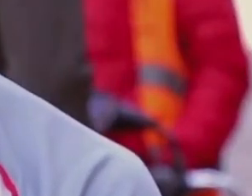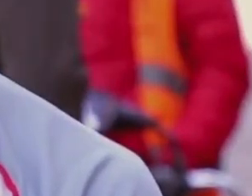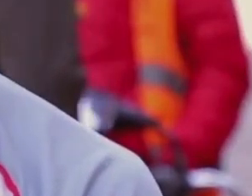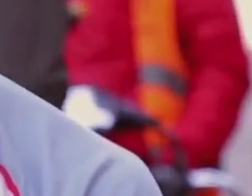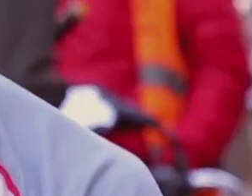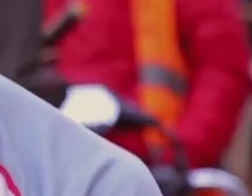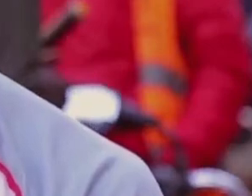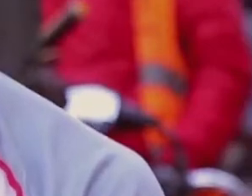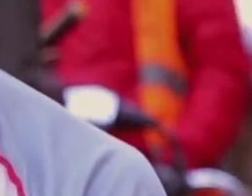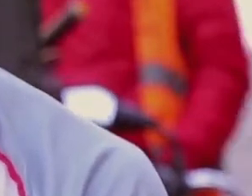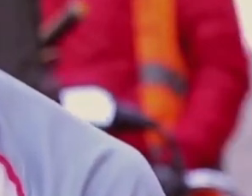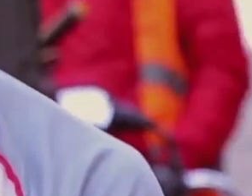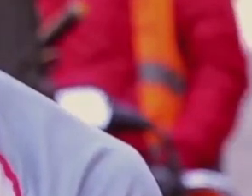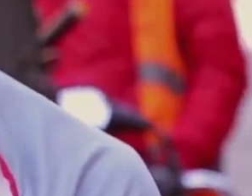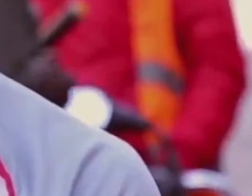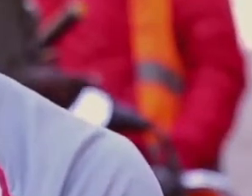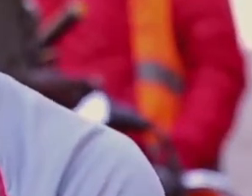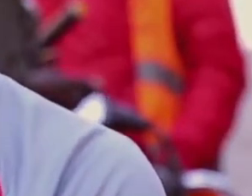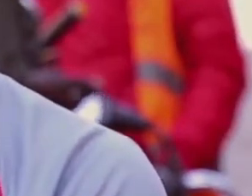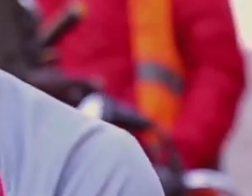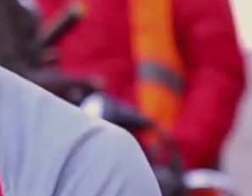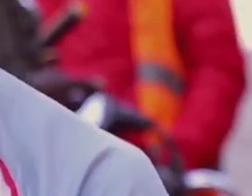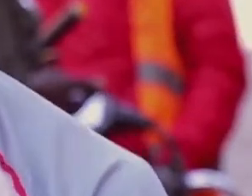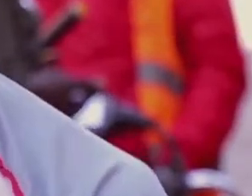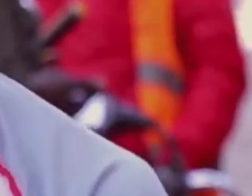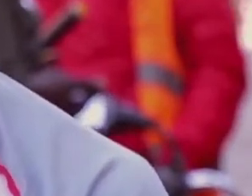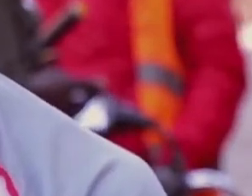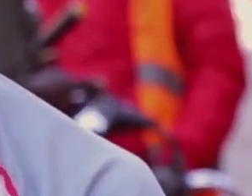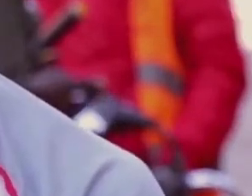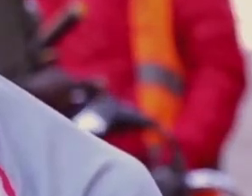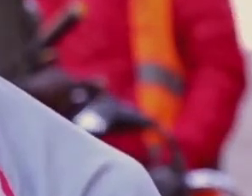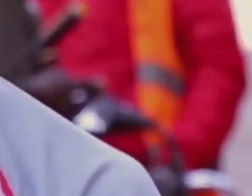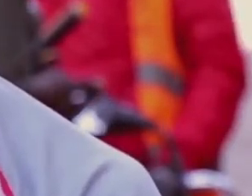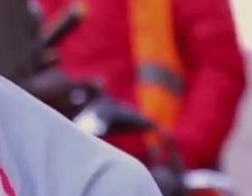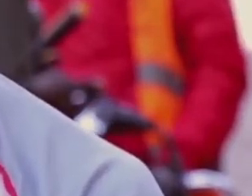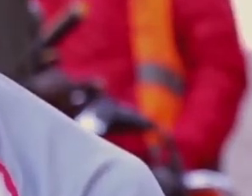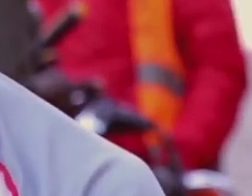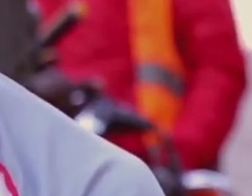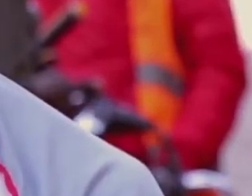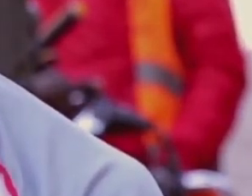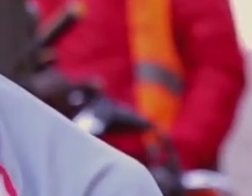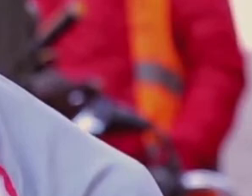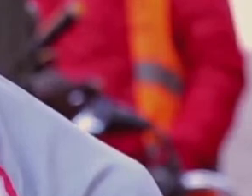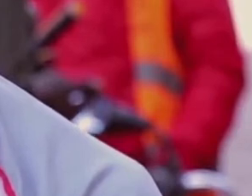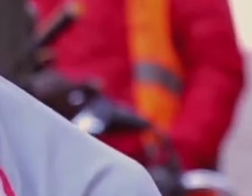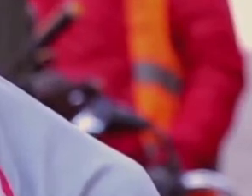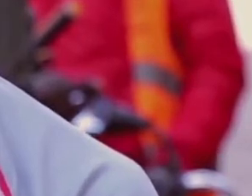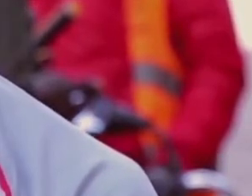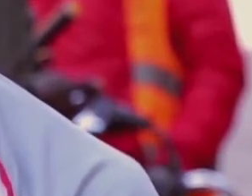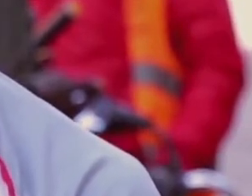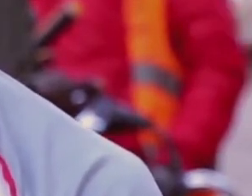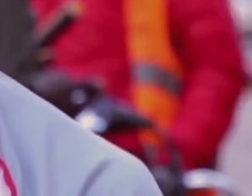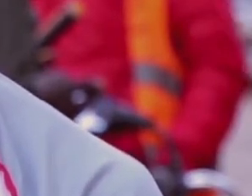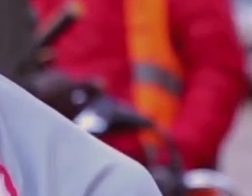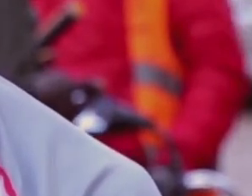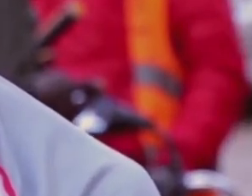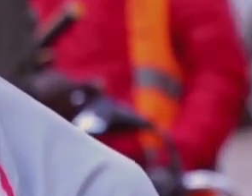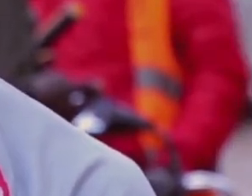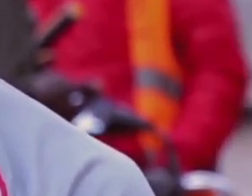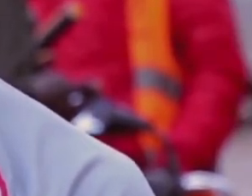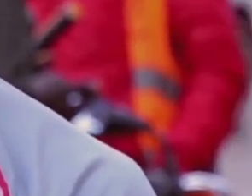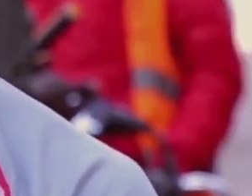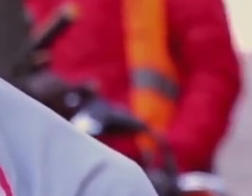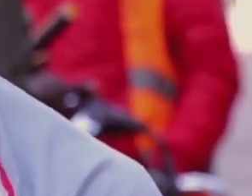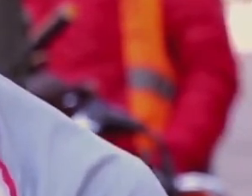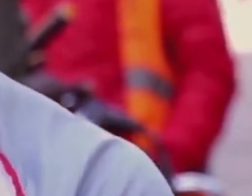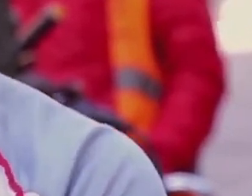nchimanyi. Tini namba ina mugasochi. Tini namba yamba Kongo ya galosa sulo ya misolo. Like URA.